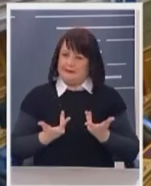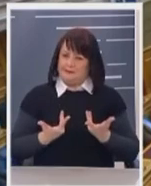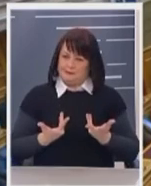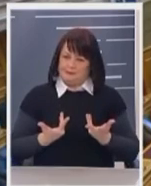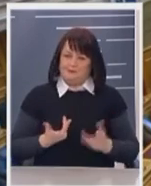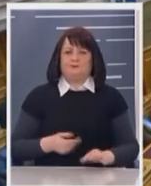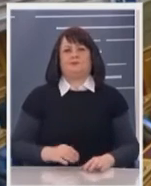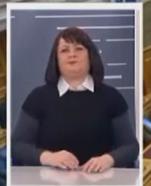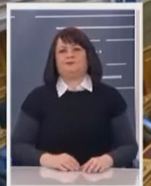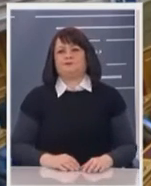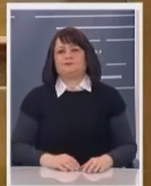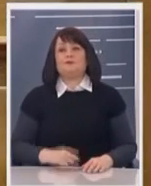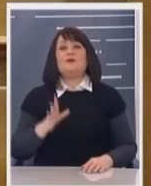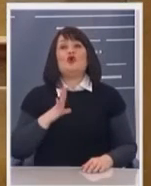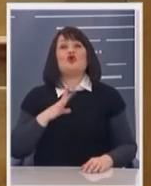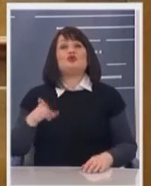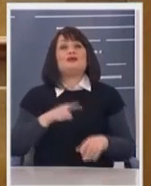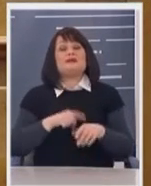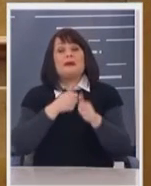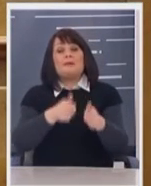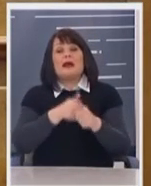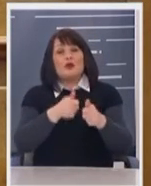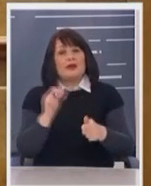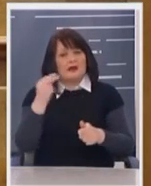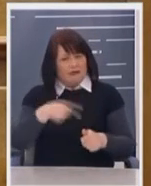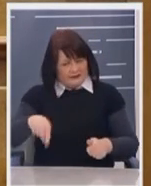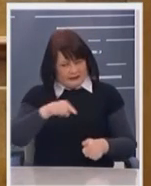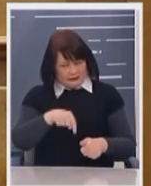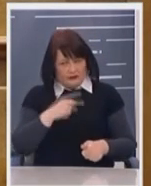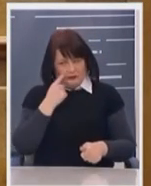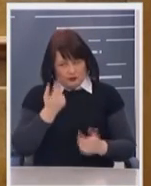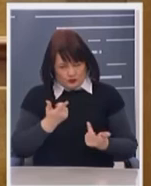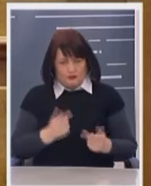τον κόσμο που μας ακούει βεβαίως και για τους βουλευτές.